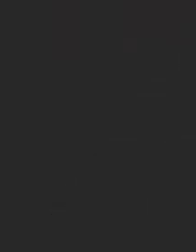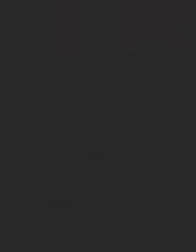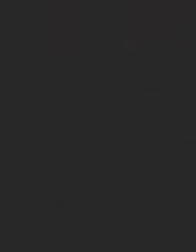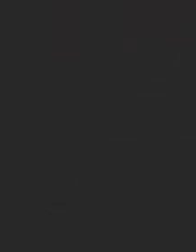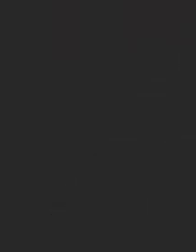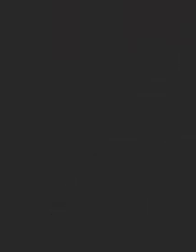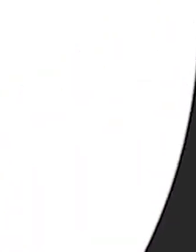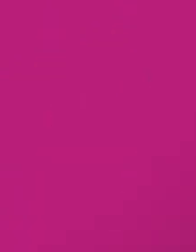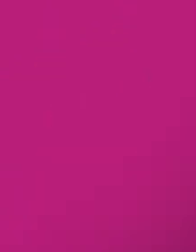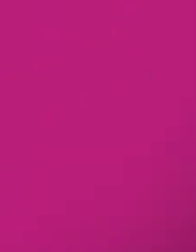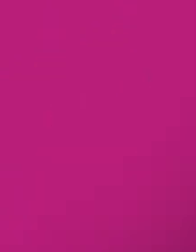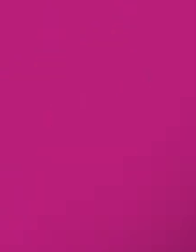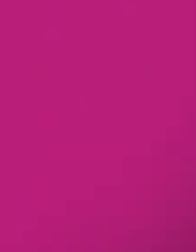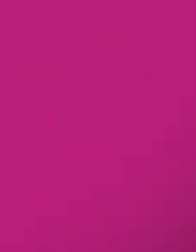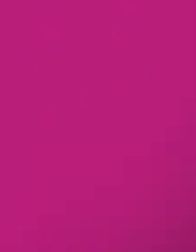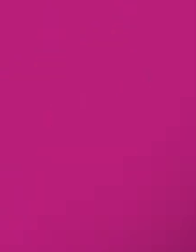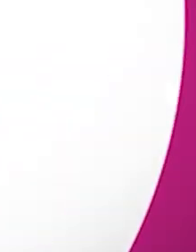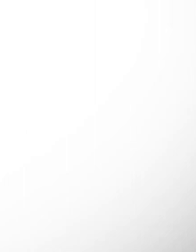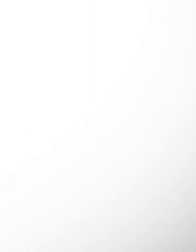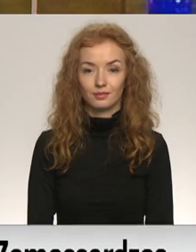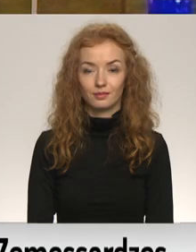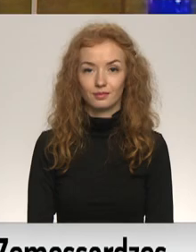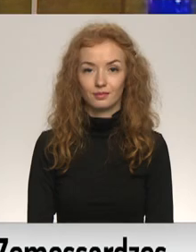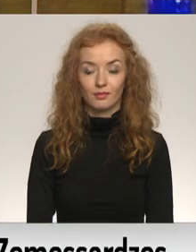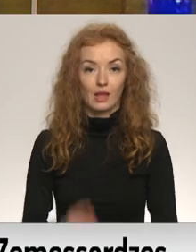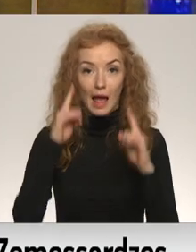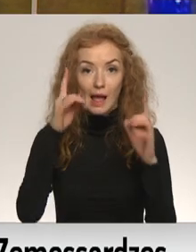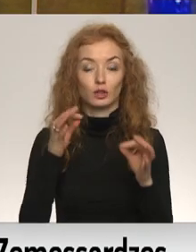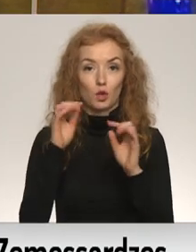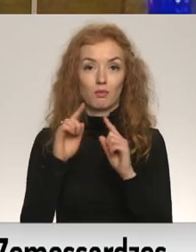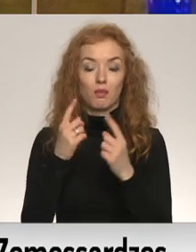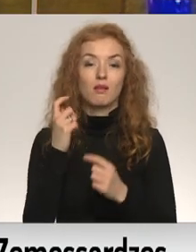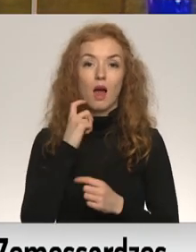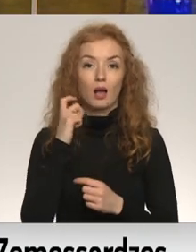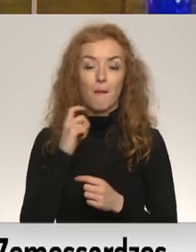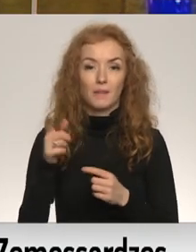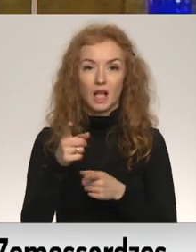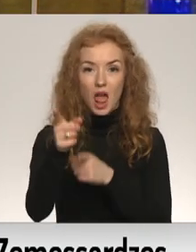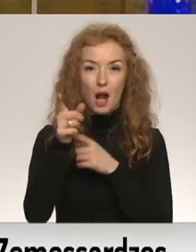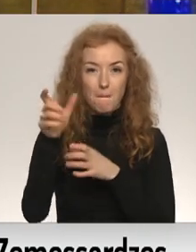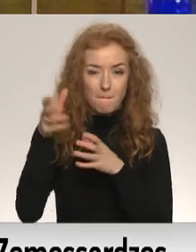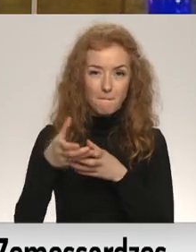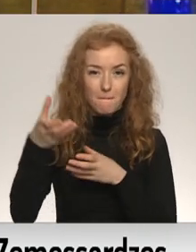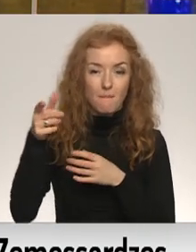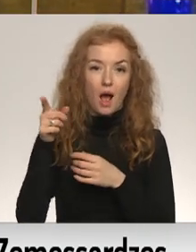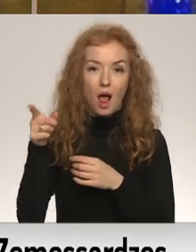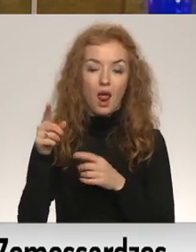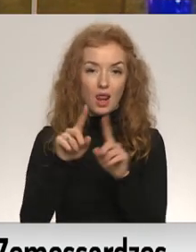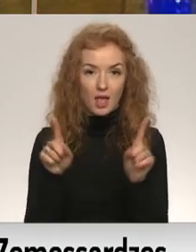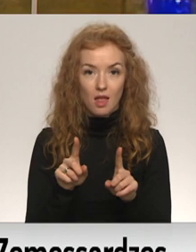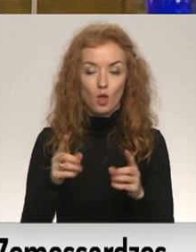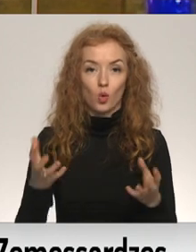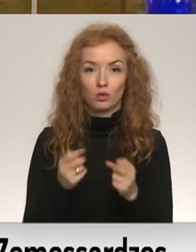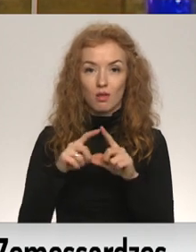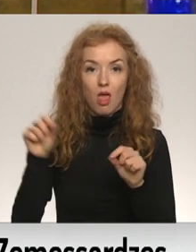Re, viss ēters ir te! Aizdomās turētais Jēkabpils Lielgabala krimināllietā, zemnieks un uzņēmējs Gundars